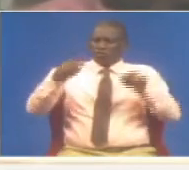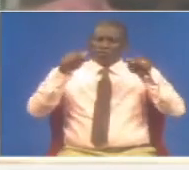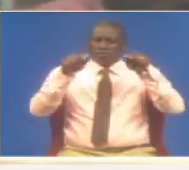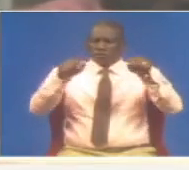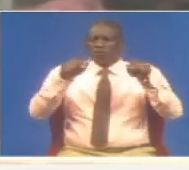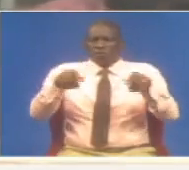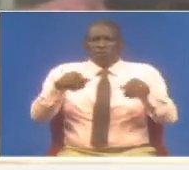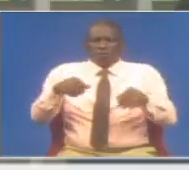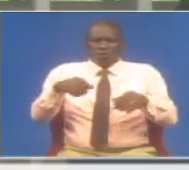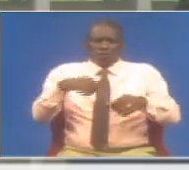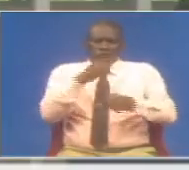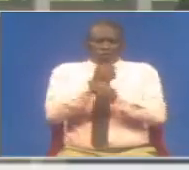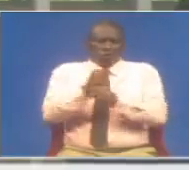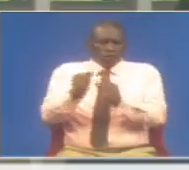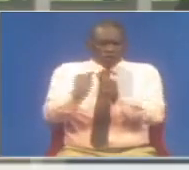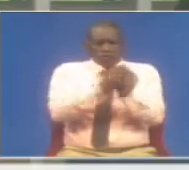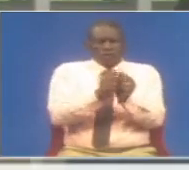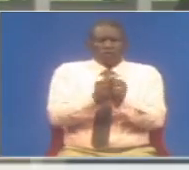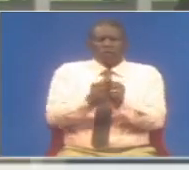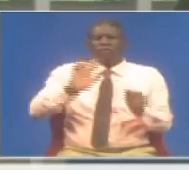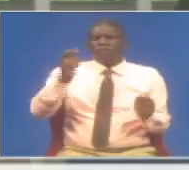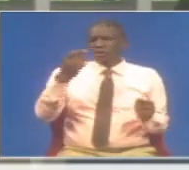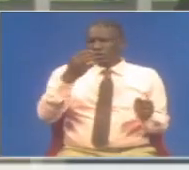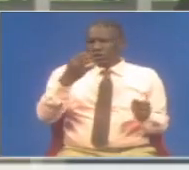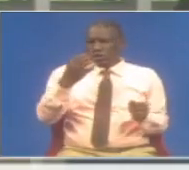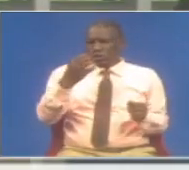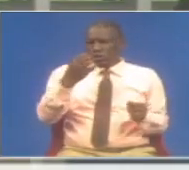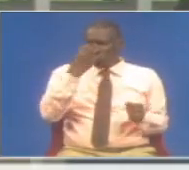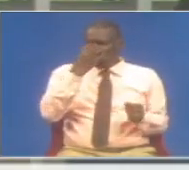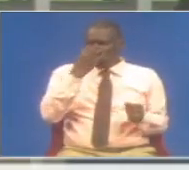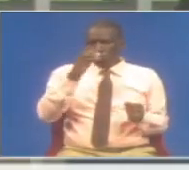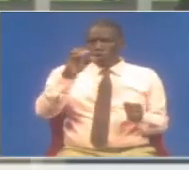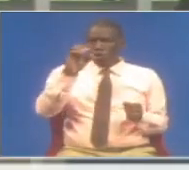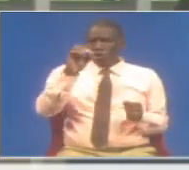kufanya ubia na Rais William Ruto. Vincent Odur, NTV.